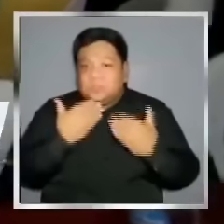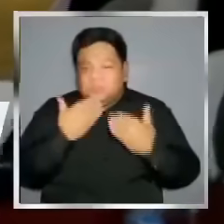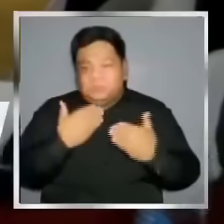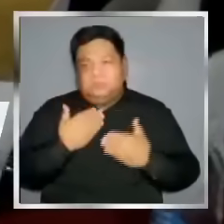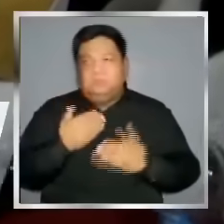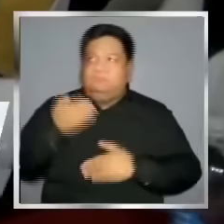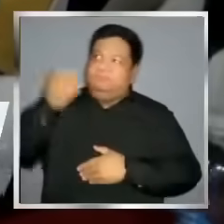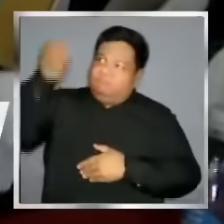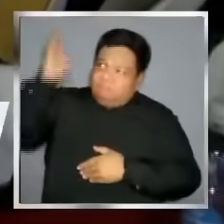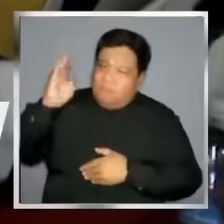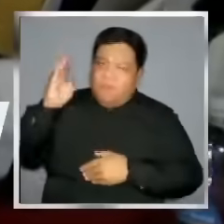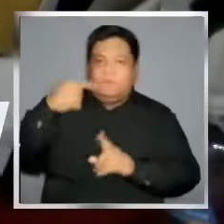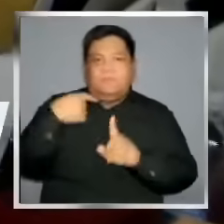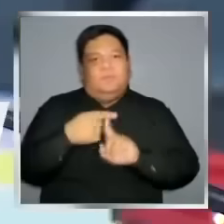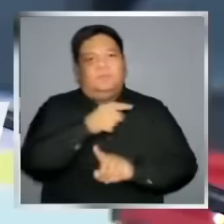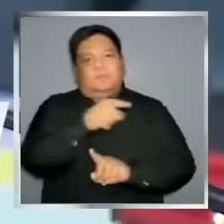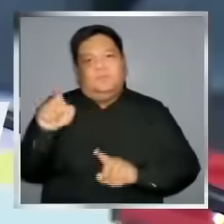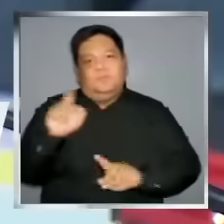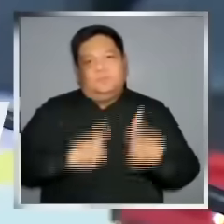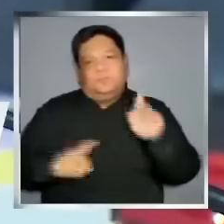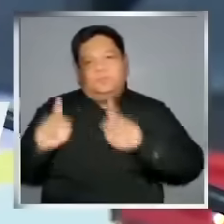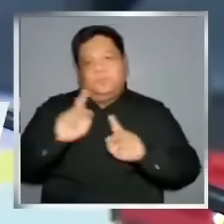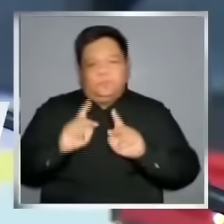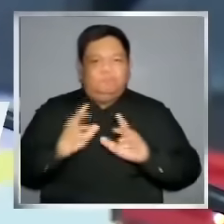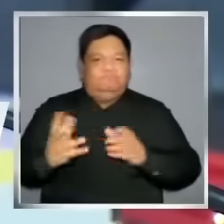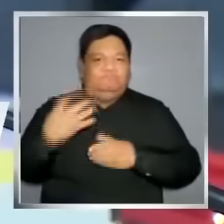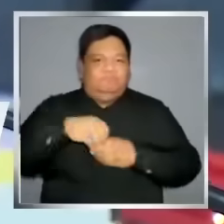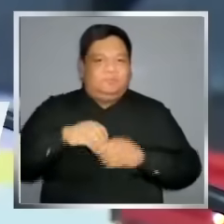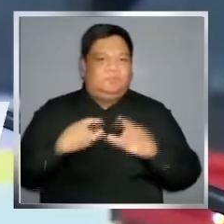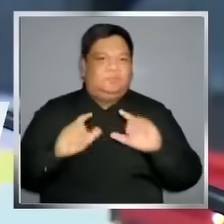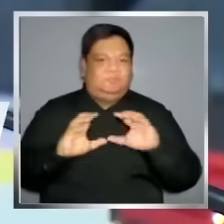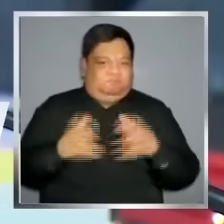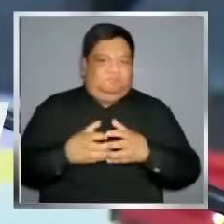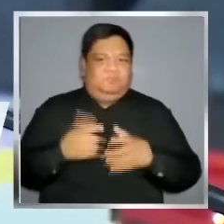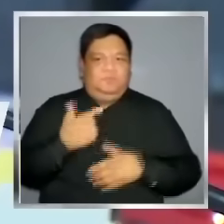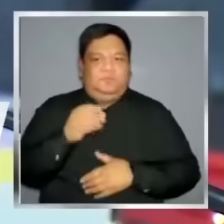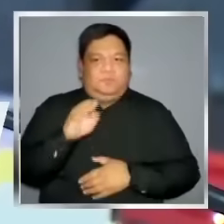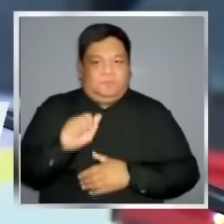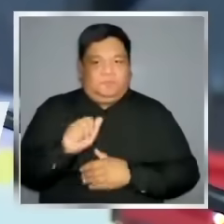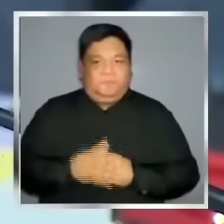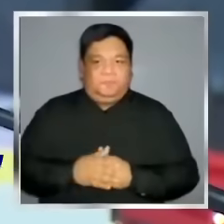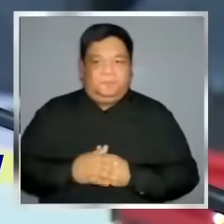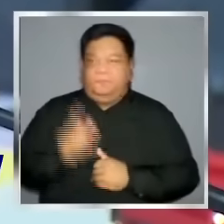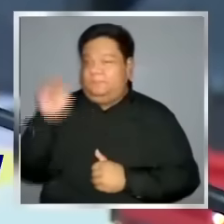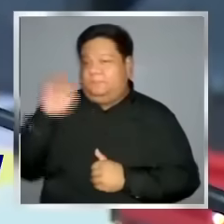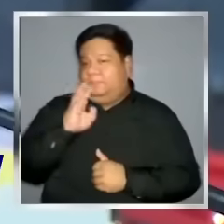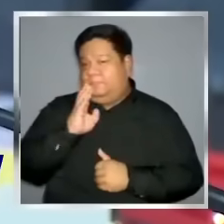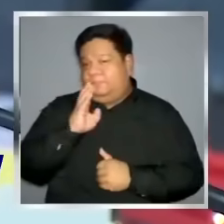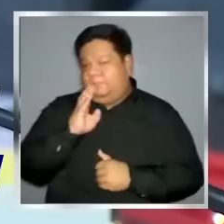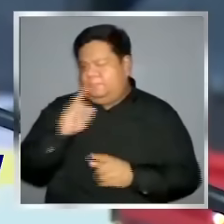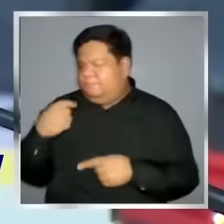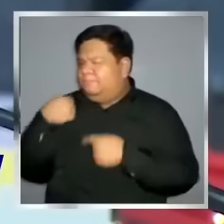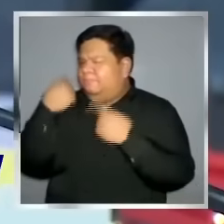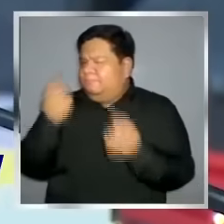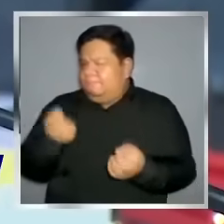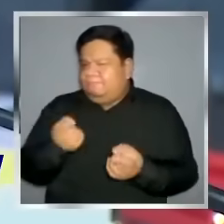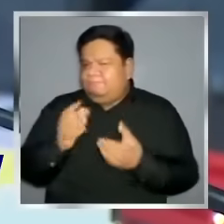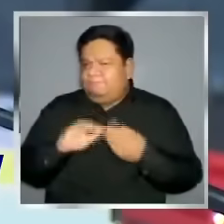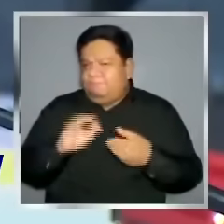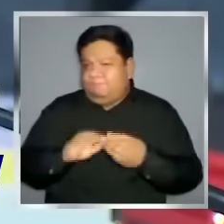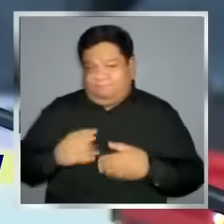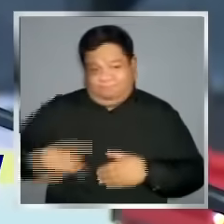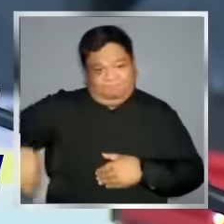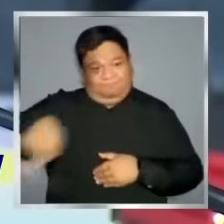mga taong bumubuo ng GMA. I have always said that our people are our